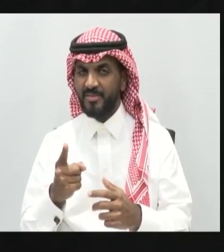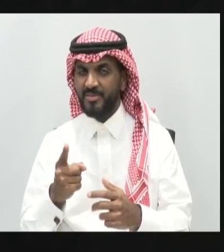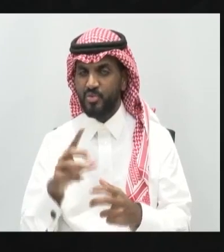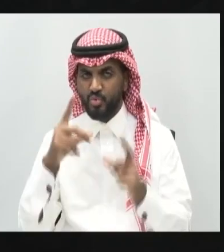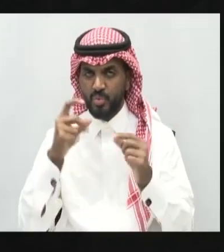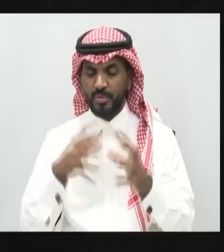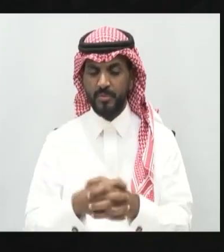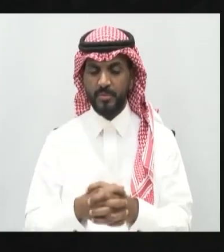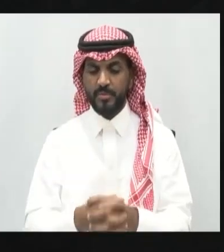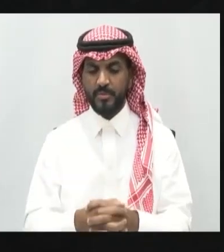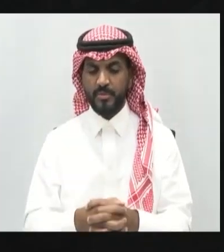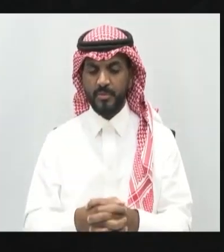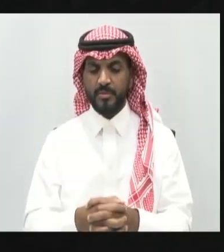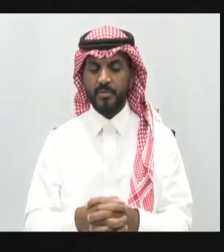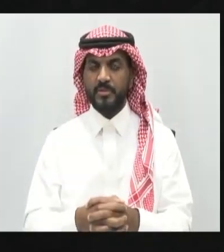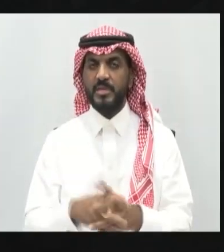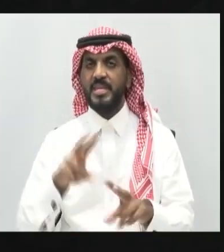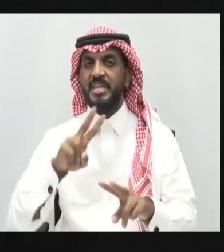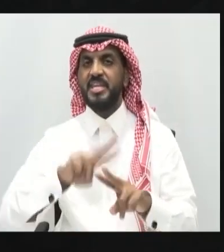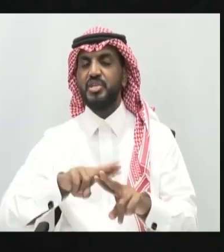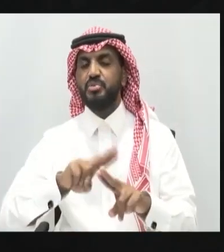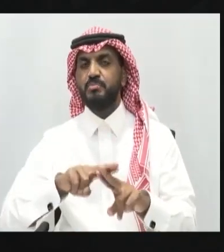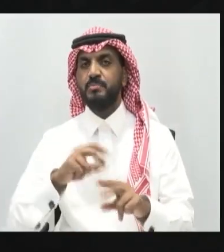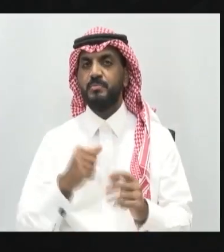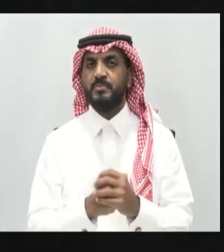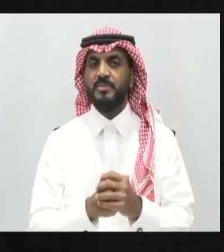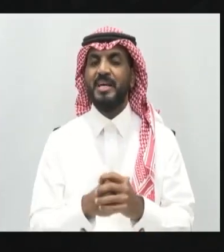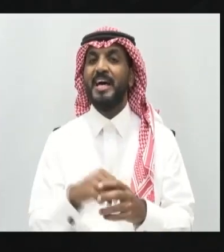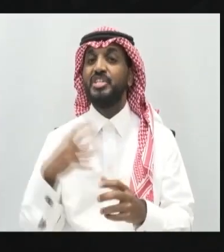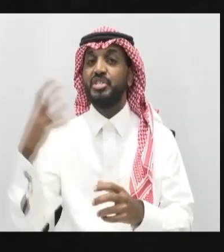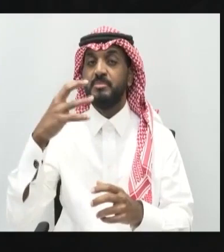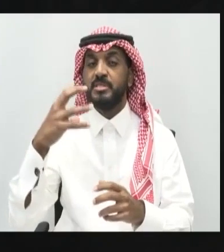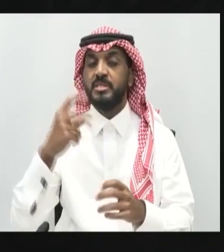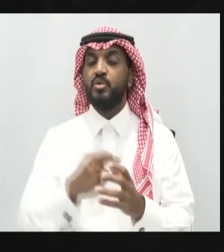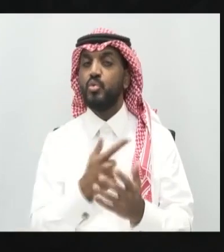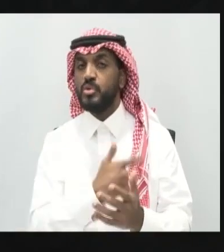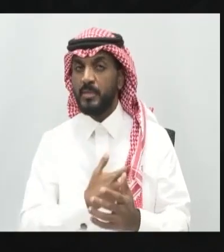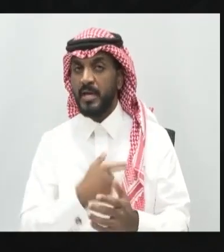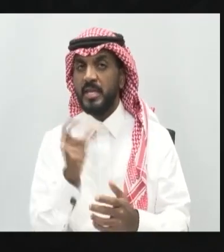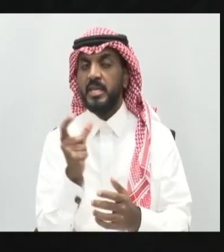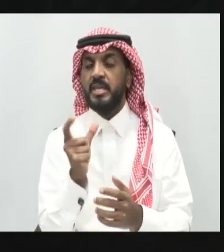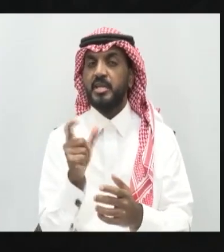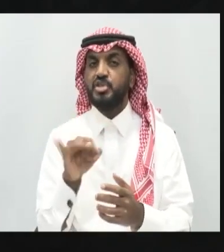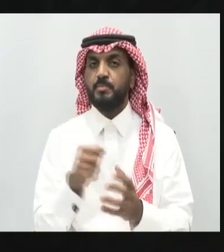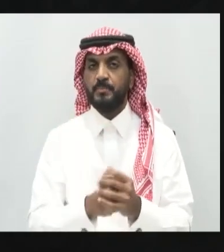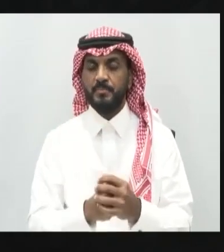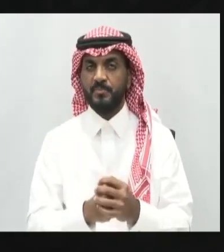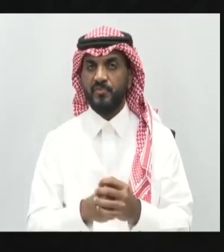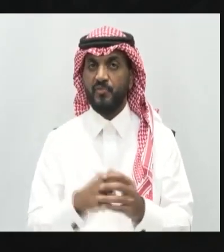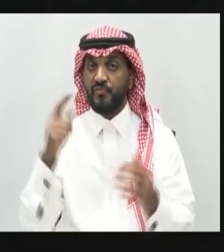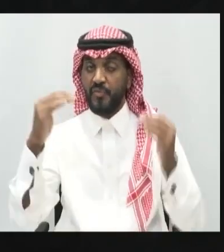الصوره نسميها نجم فالشمس نجم اللي بالليل نشوفها في السماء